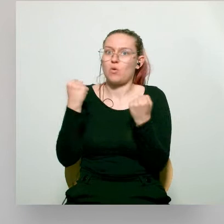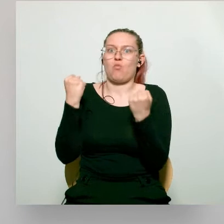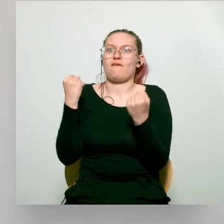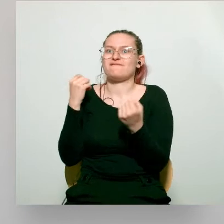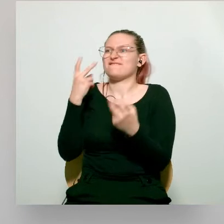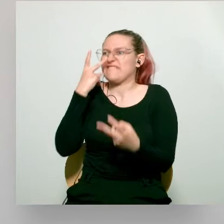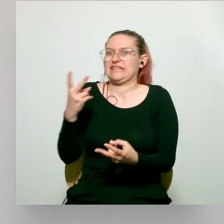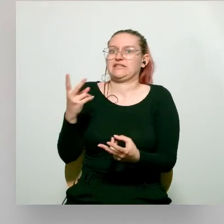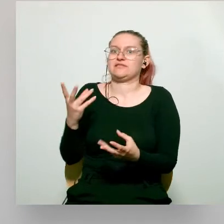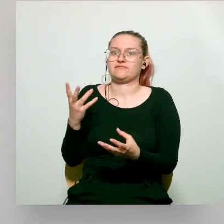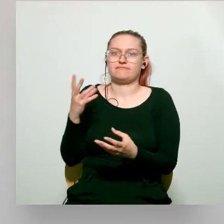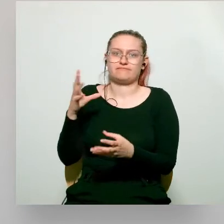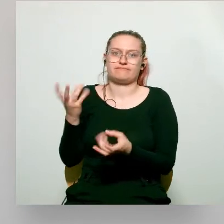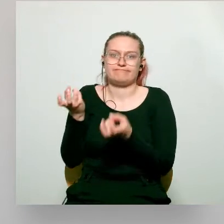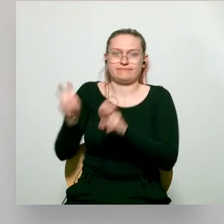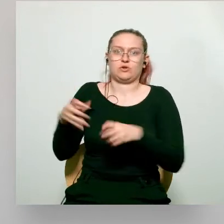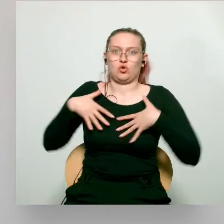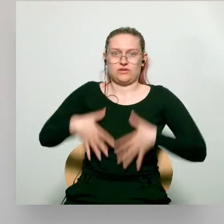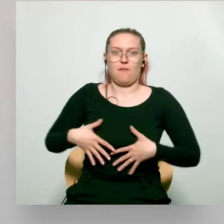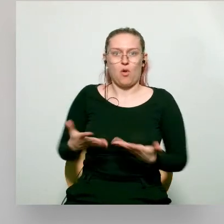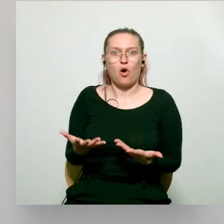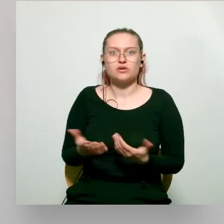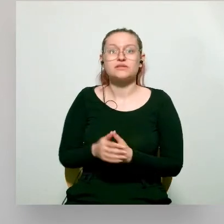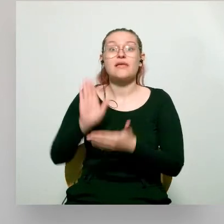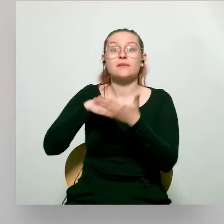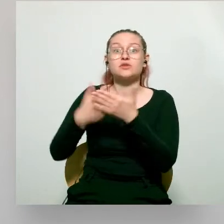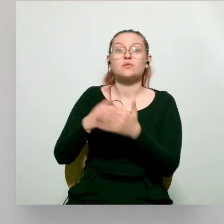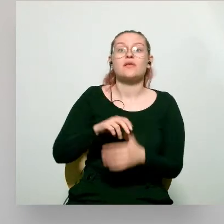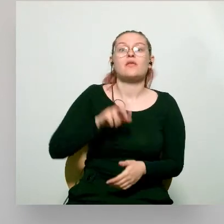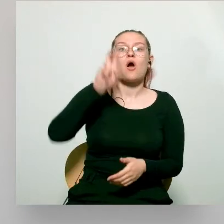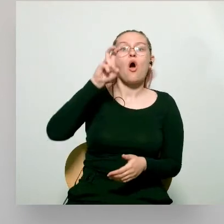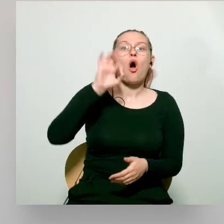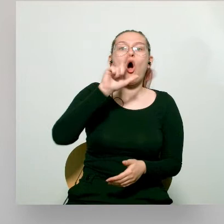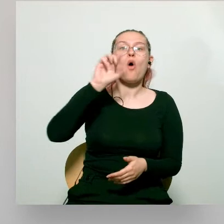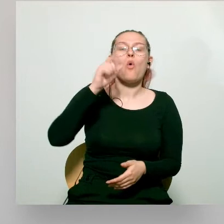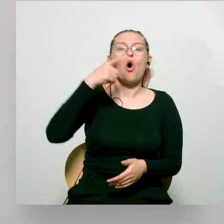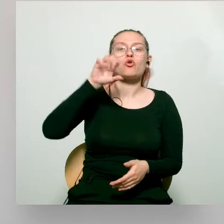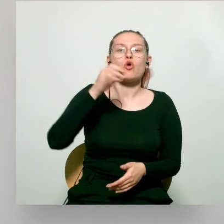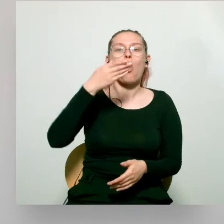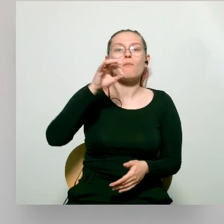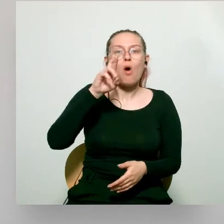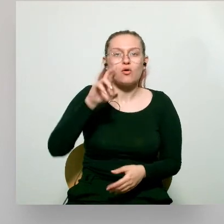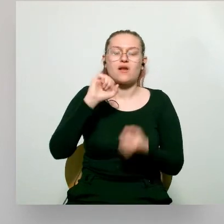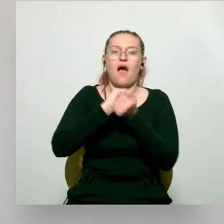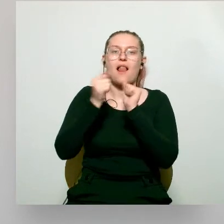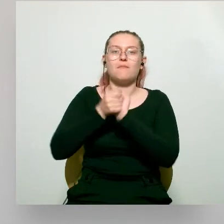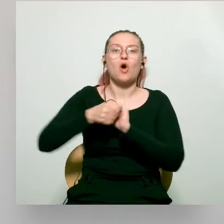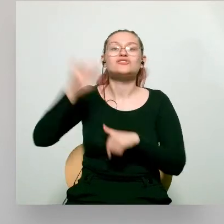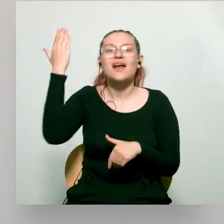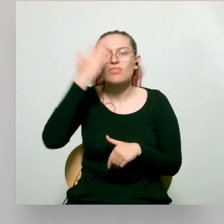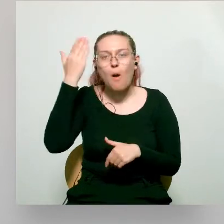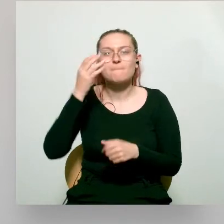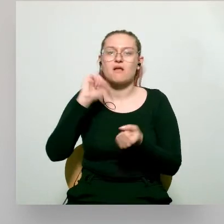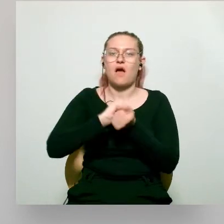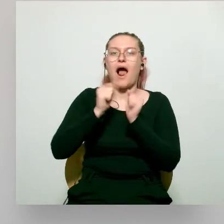mówię tu za Oksaną Zabuszko, chociażby Hołodomor, Czarnobyl, czy poszczególne Majdany, prawda? Na